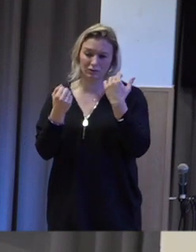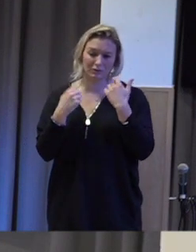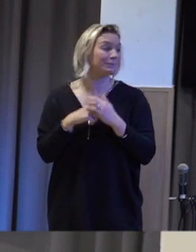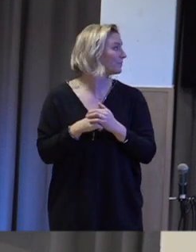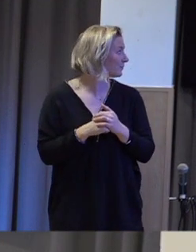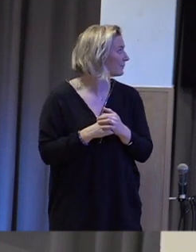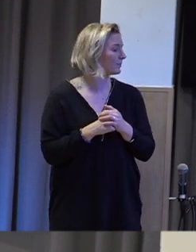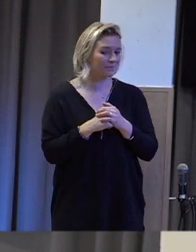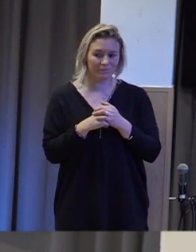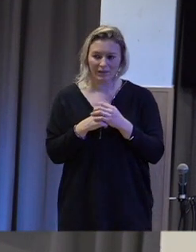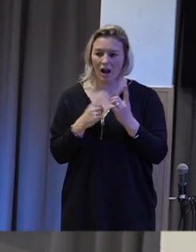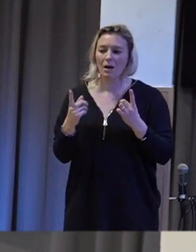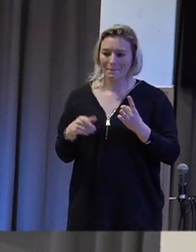morales,